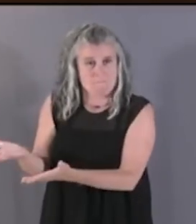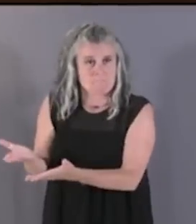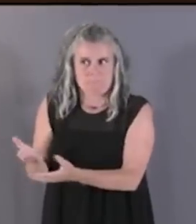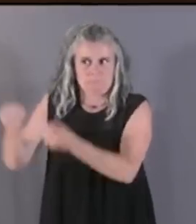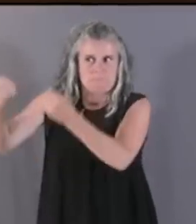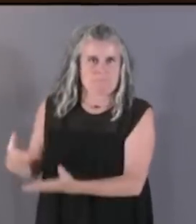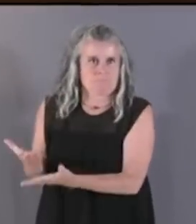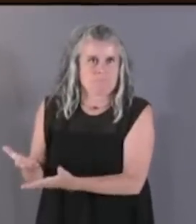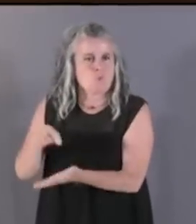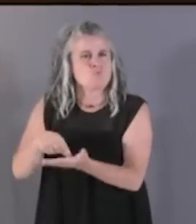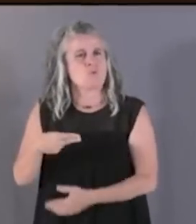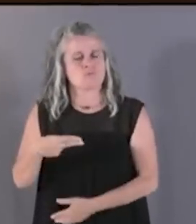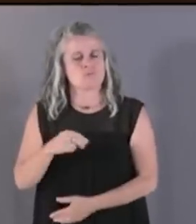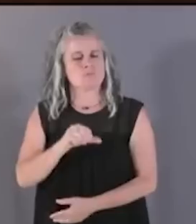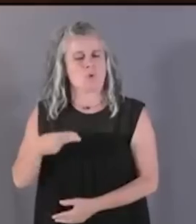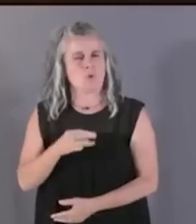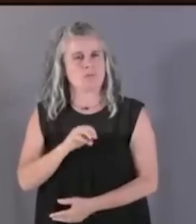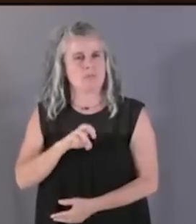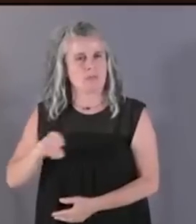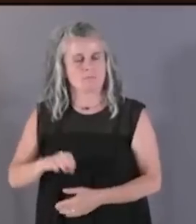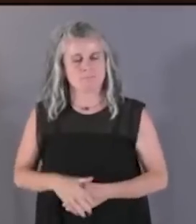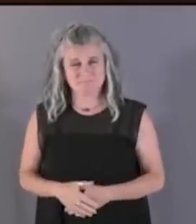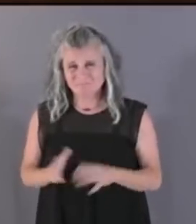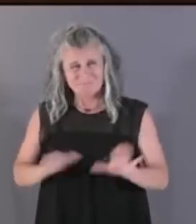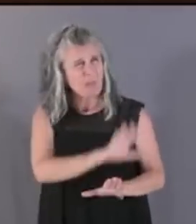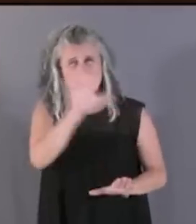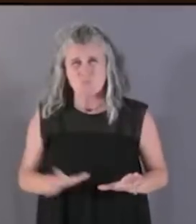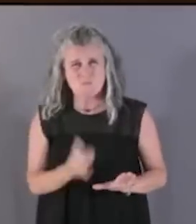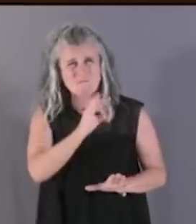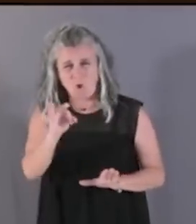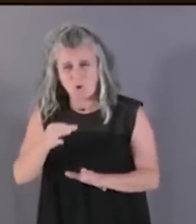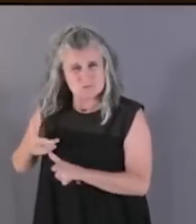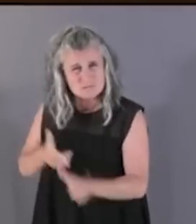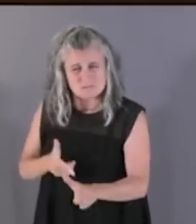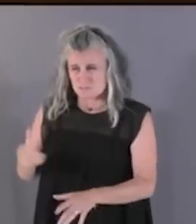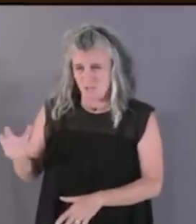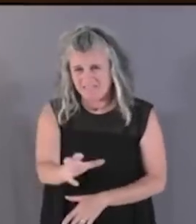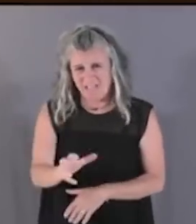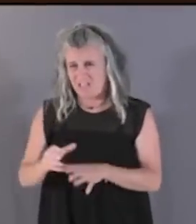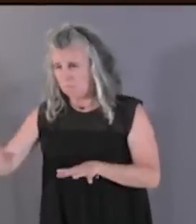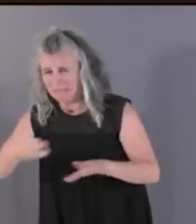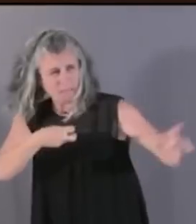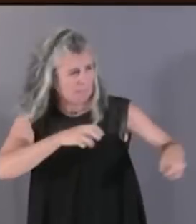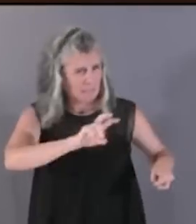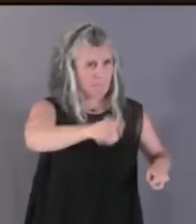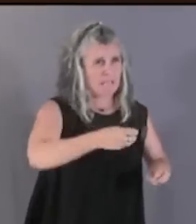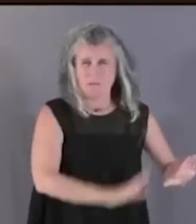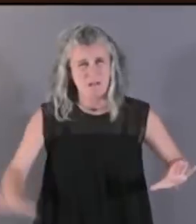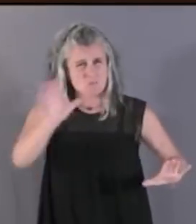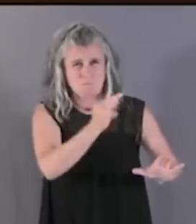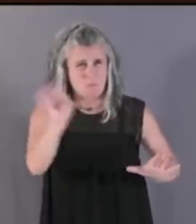attaquée, pillée, brûlée, violemment agressée. Ses